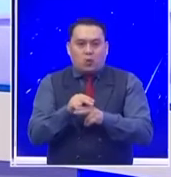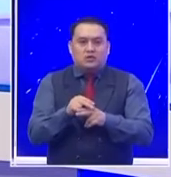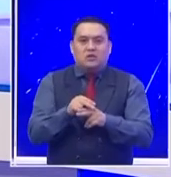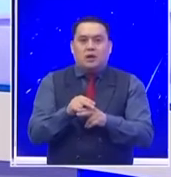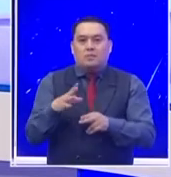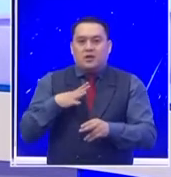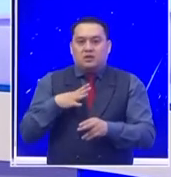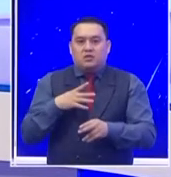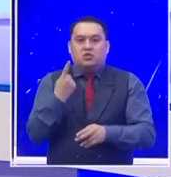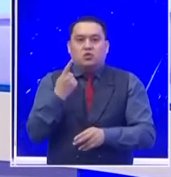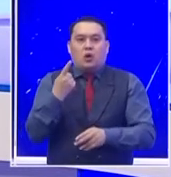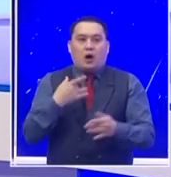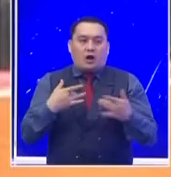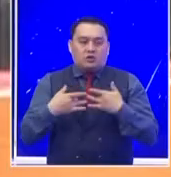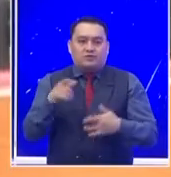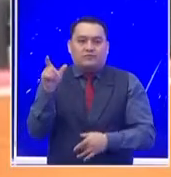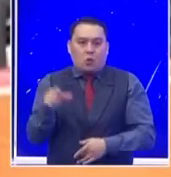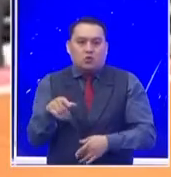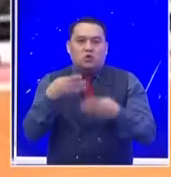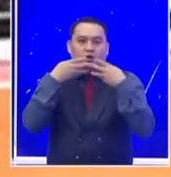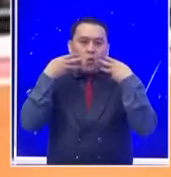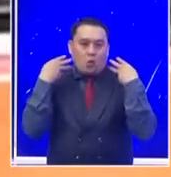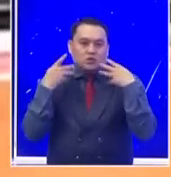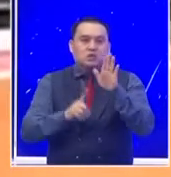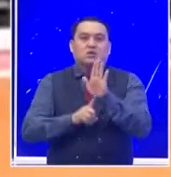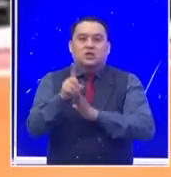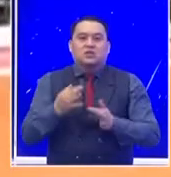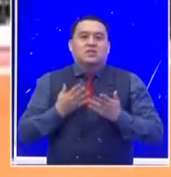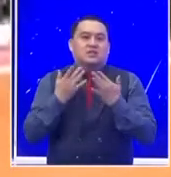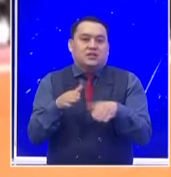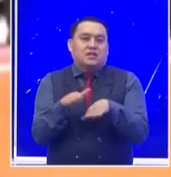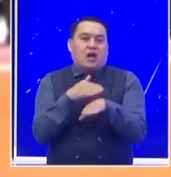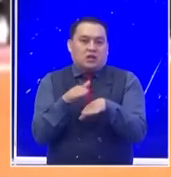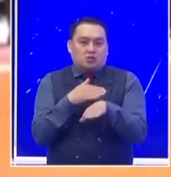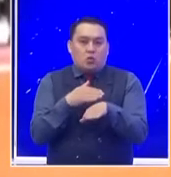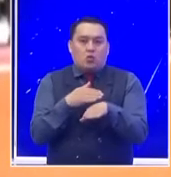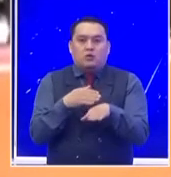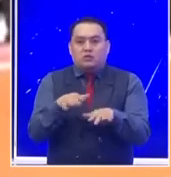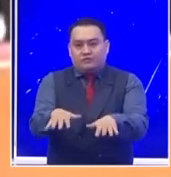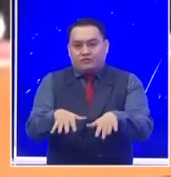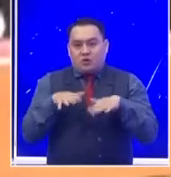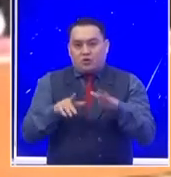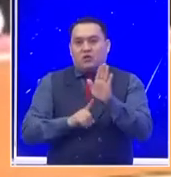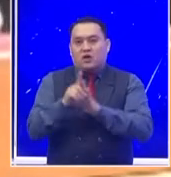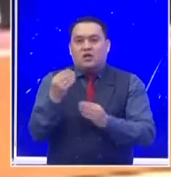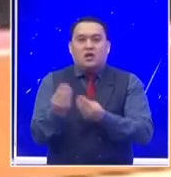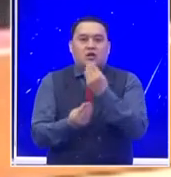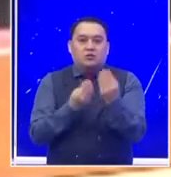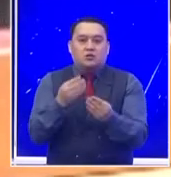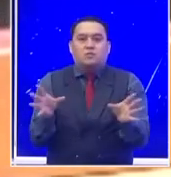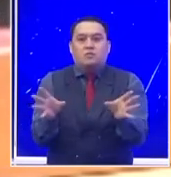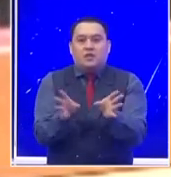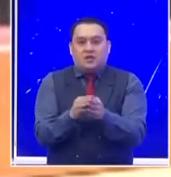вдруг появился еще один артист кошка сначала она настойчиво требовала ласки потом к восторгу зрителей начала играть с платьем